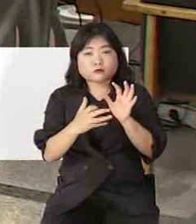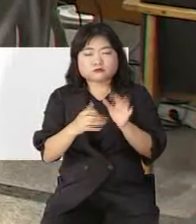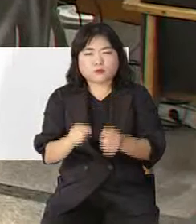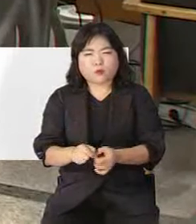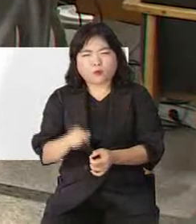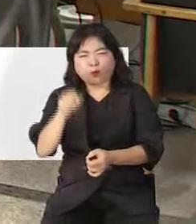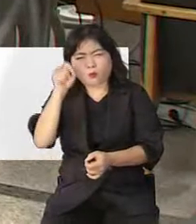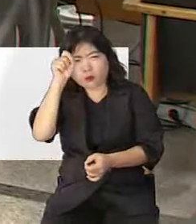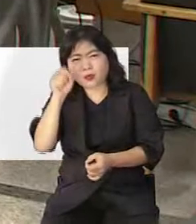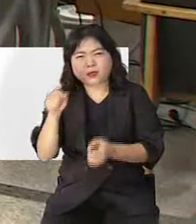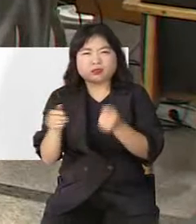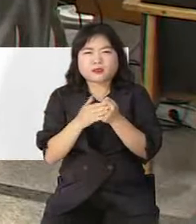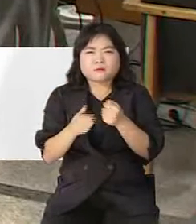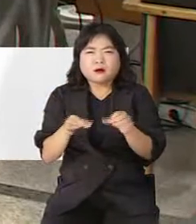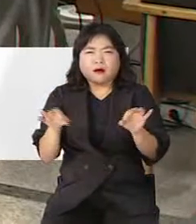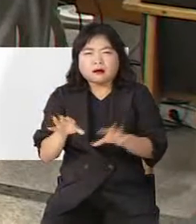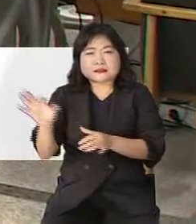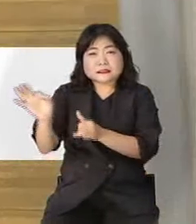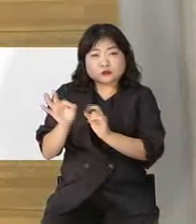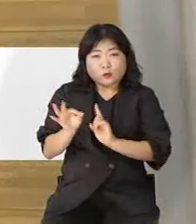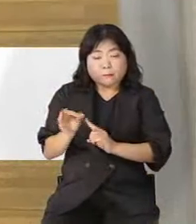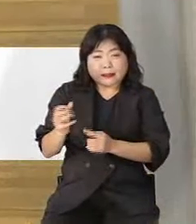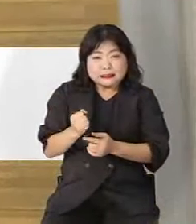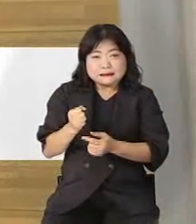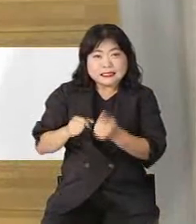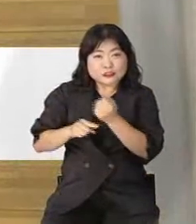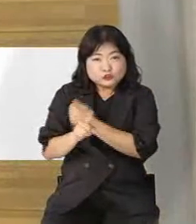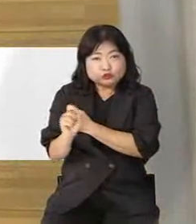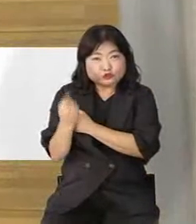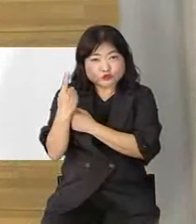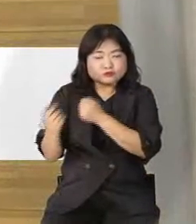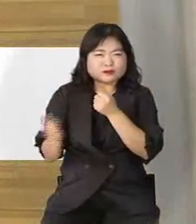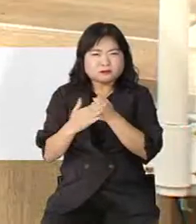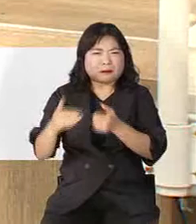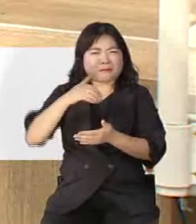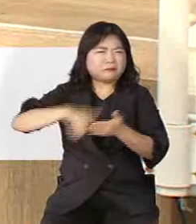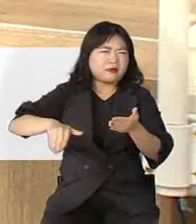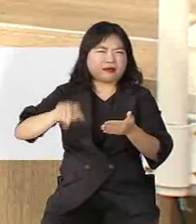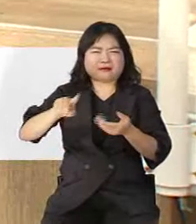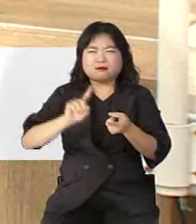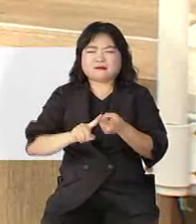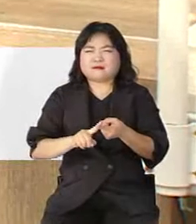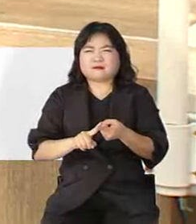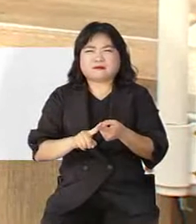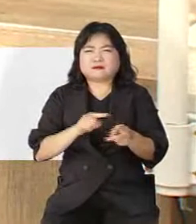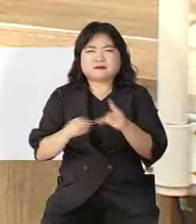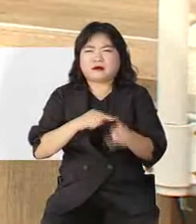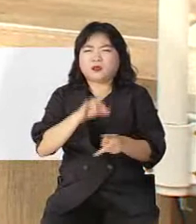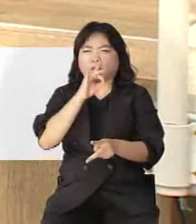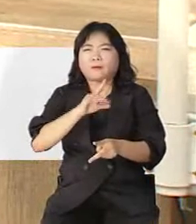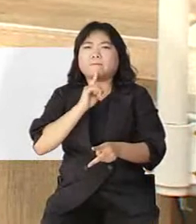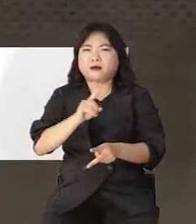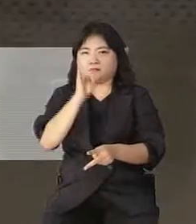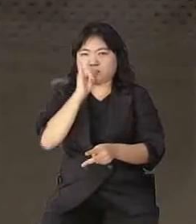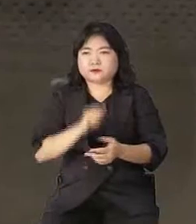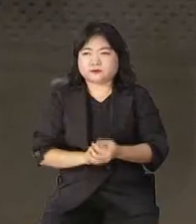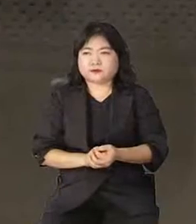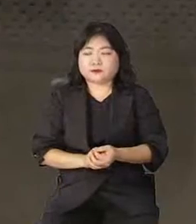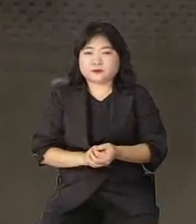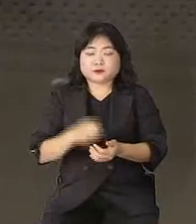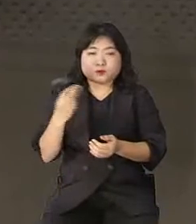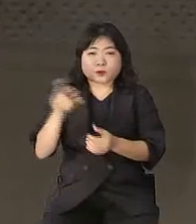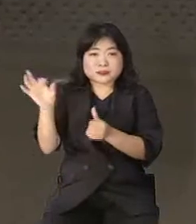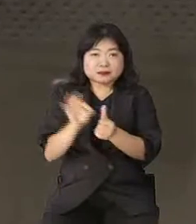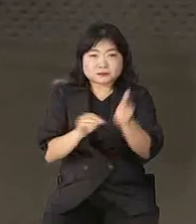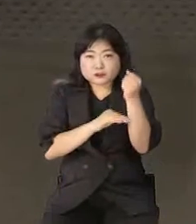장기와 속에서 1시적 지원을 받았다는 이유로 지급 대상에서 제외하는 것은 이야기 어렵다는 지적도 나옵니다 또